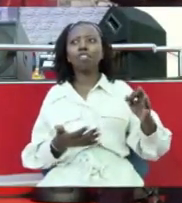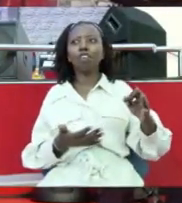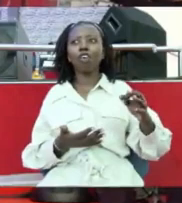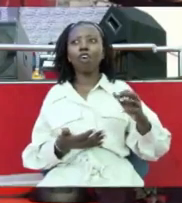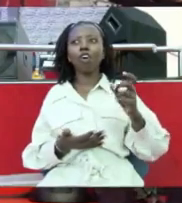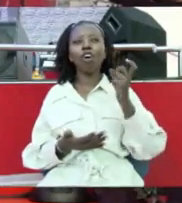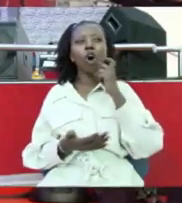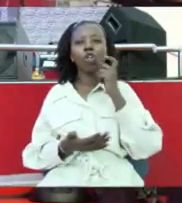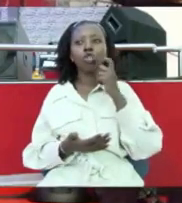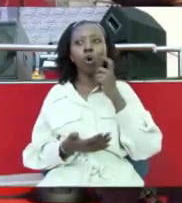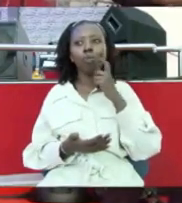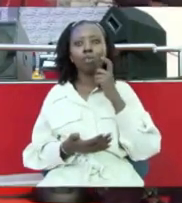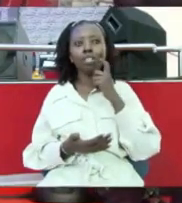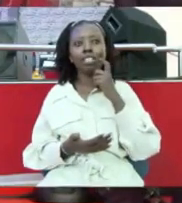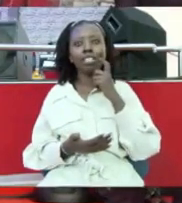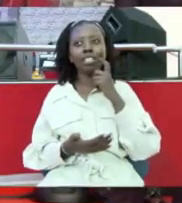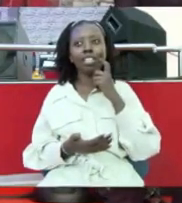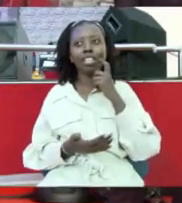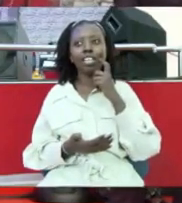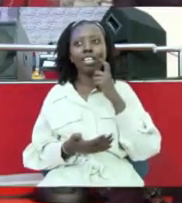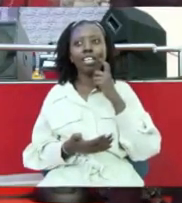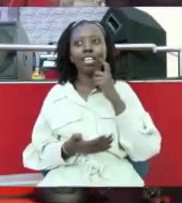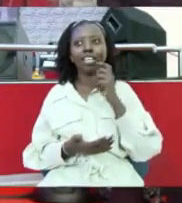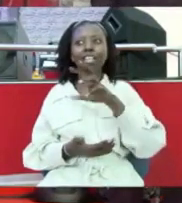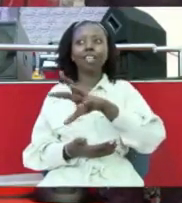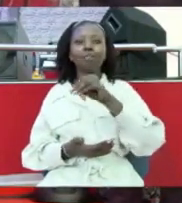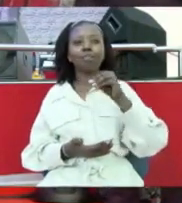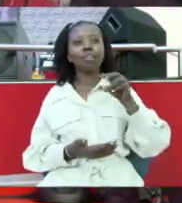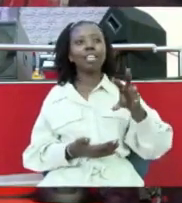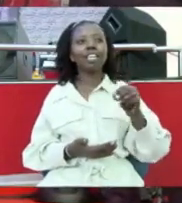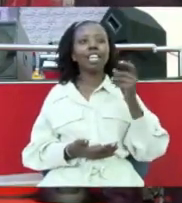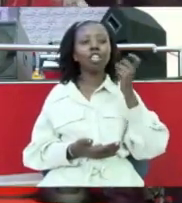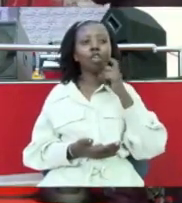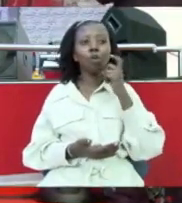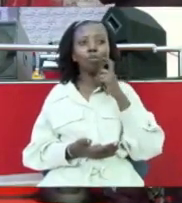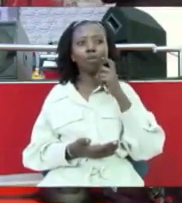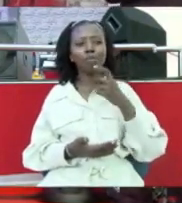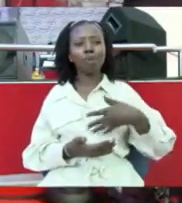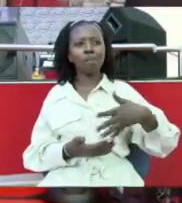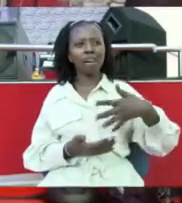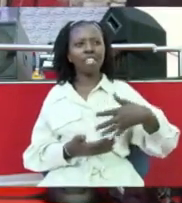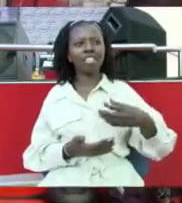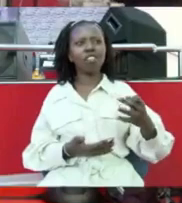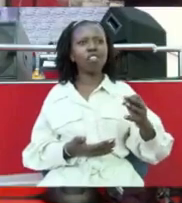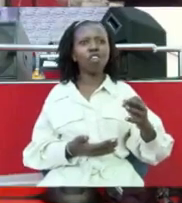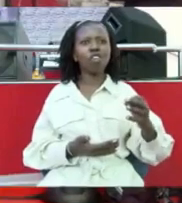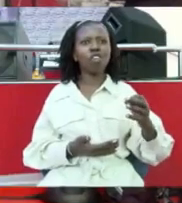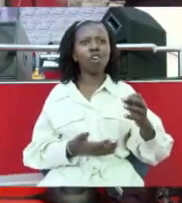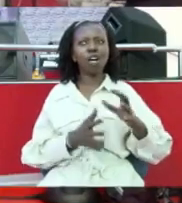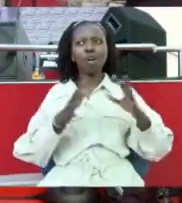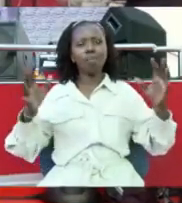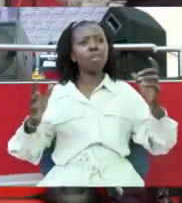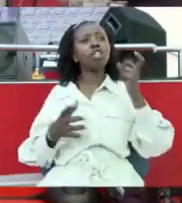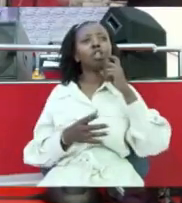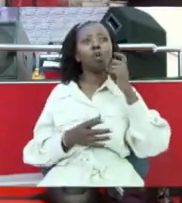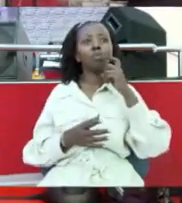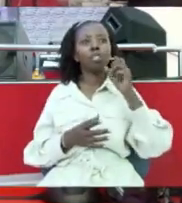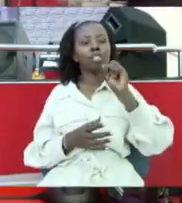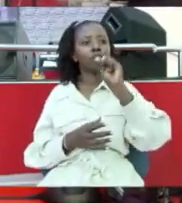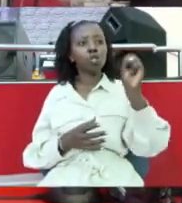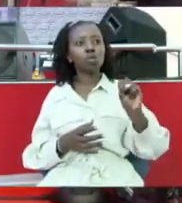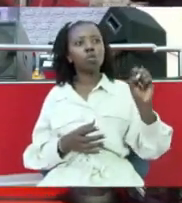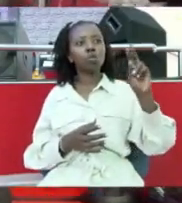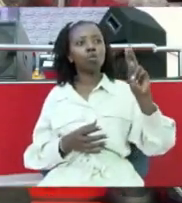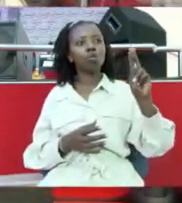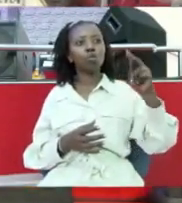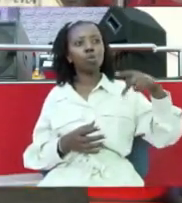wanaume usipeane receipt. If we want Naivas receipt, we can pick the but Naivas. Tukihitaji ile receipt ya Naivas tutaichukua pale. So Paul